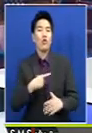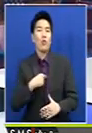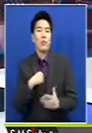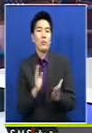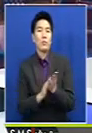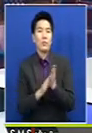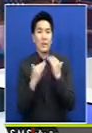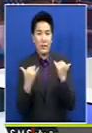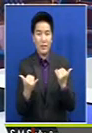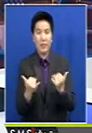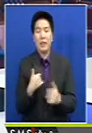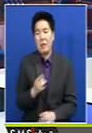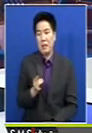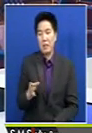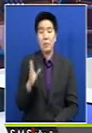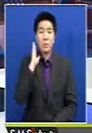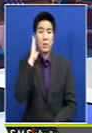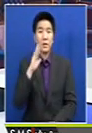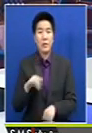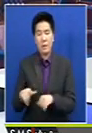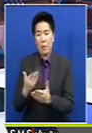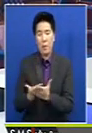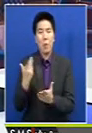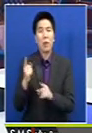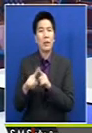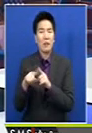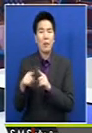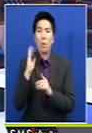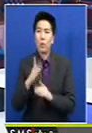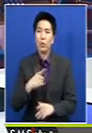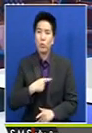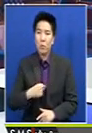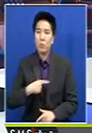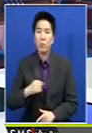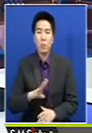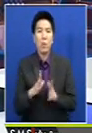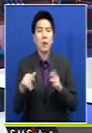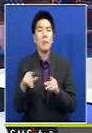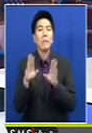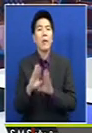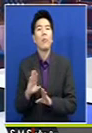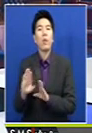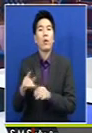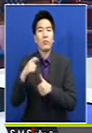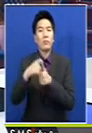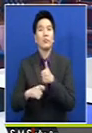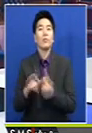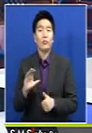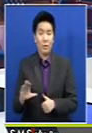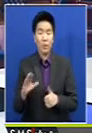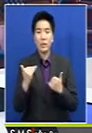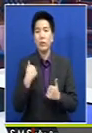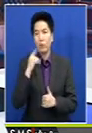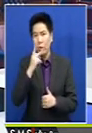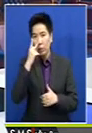ค่ะมีจิกกัดนายโดนัลด์ทรัมป์นะคะซึ่งช่วงนี้คนรักก็เยอะคนไม่ชอบก็แยะด้วยเหมือนกันเพราะว่าด้วยสไตล์แล้วก็ภาพลักษณ์ของเขานะคะก็ต้อง